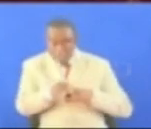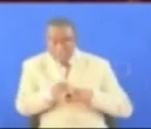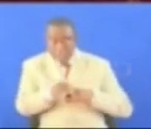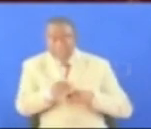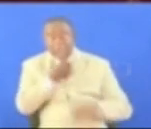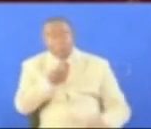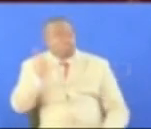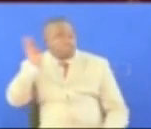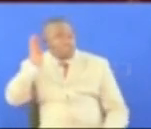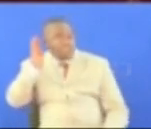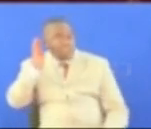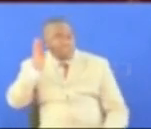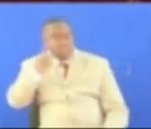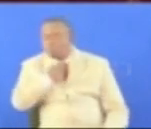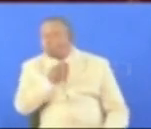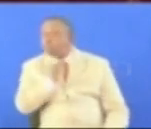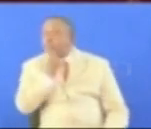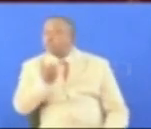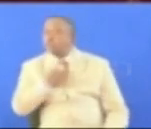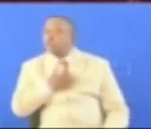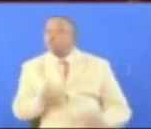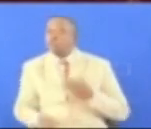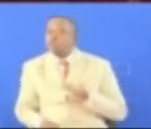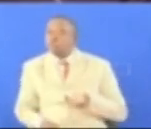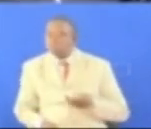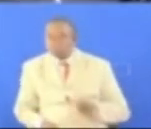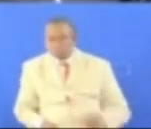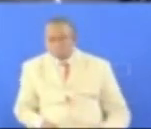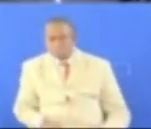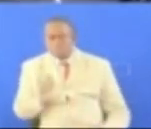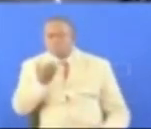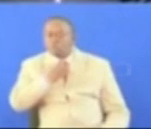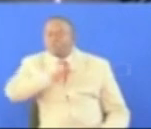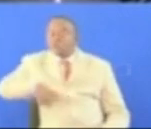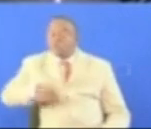ushoga, hatuwachukini watoto wetu. Mtoto wako atakuwa kibaka, utamkataa?